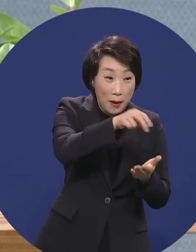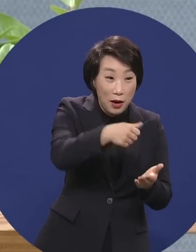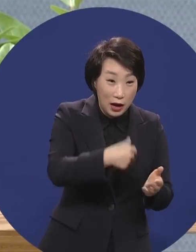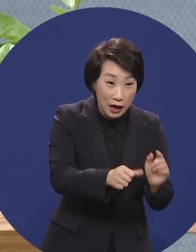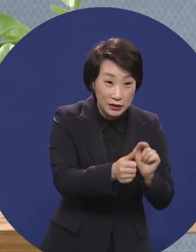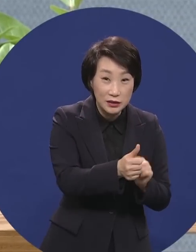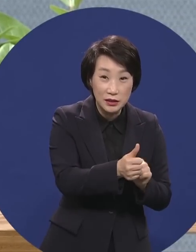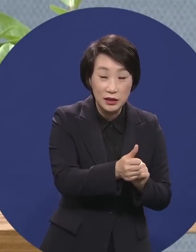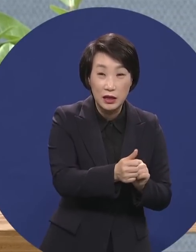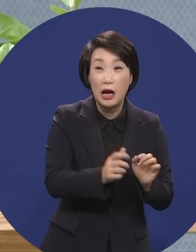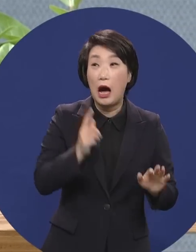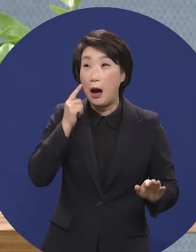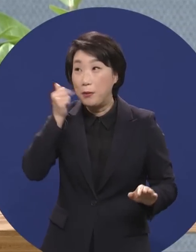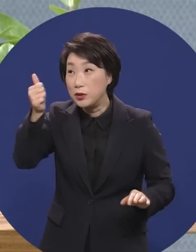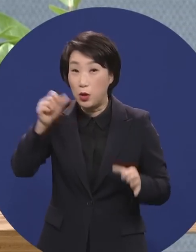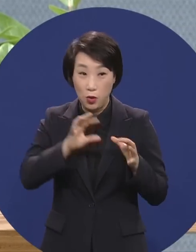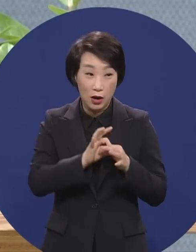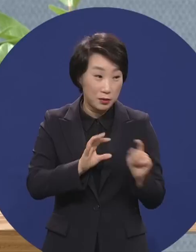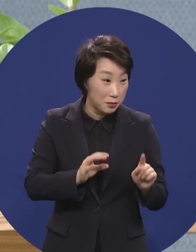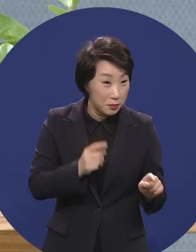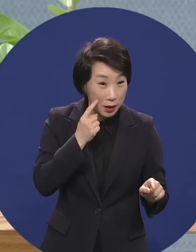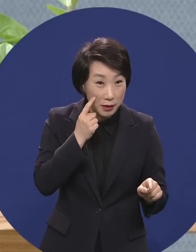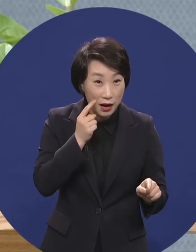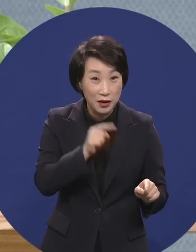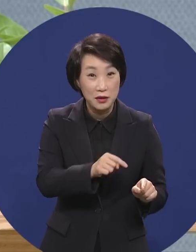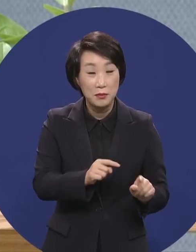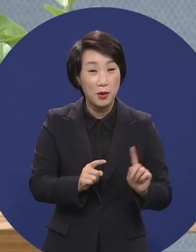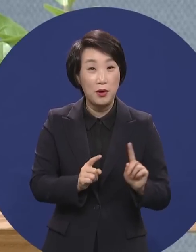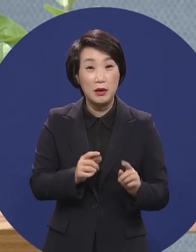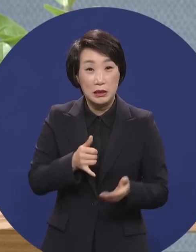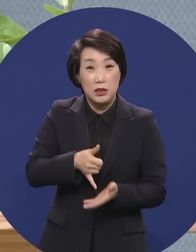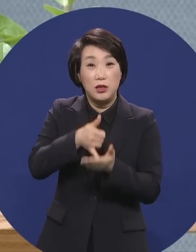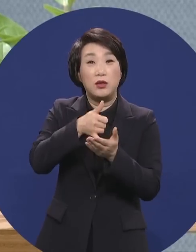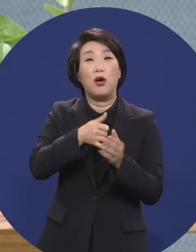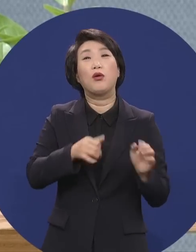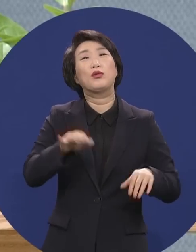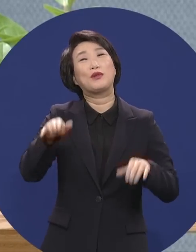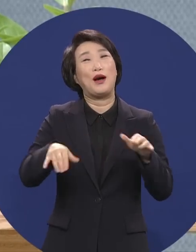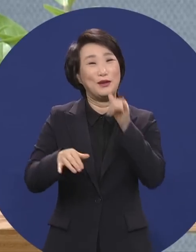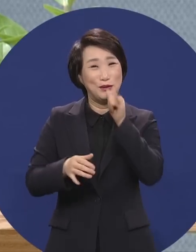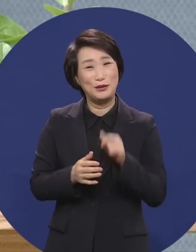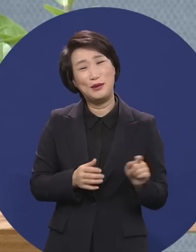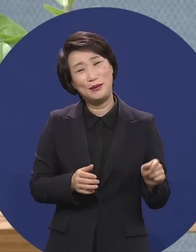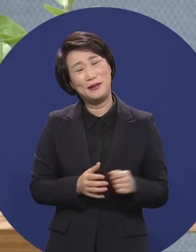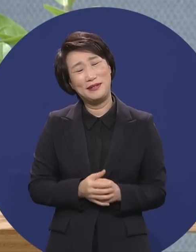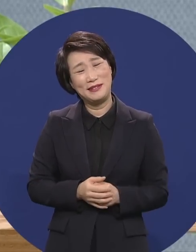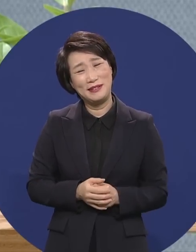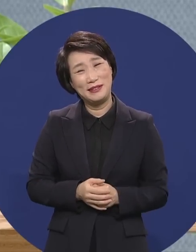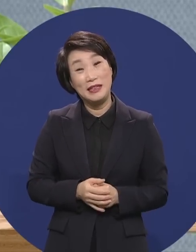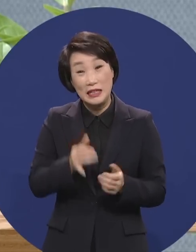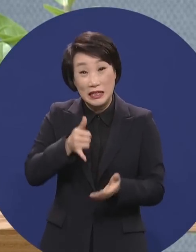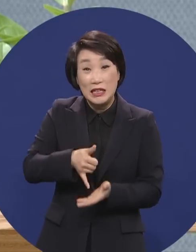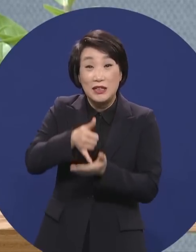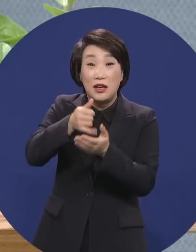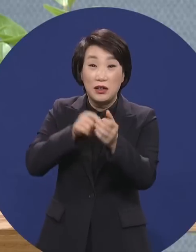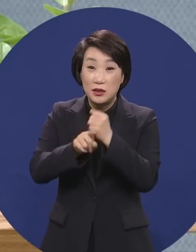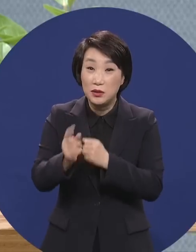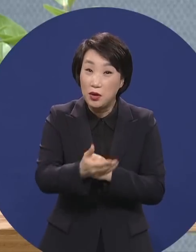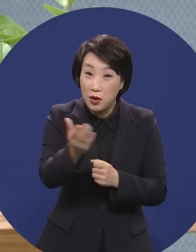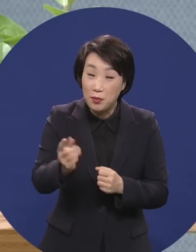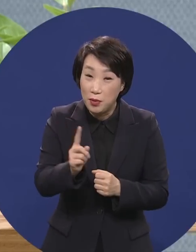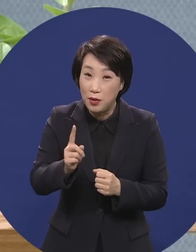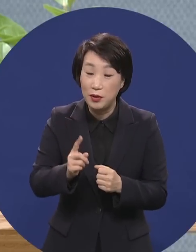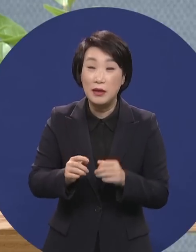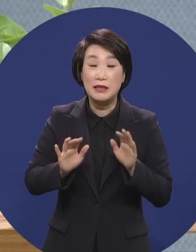아버지와의 관계 속에서 상당히 인격적인 차이를 냅니다. 인격이라는 말은